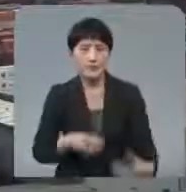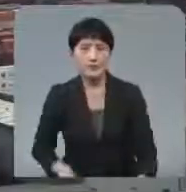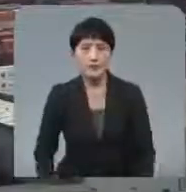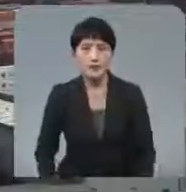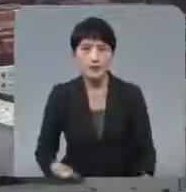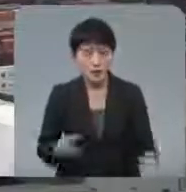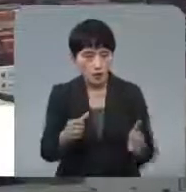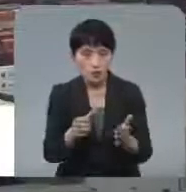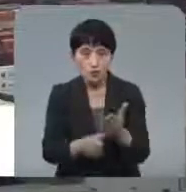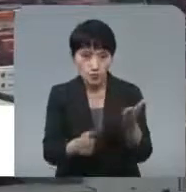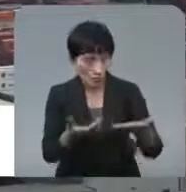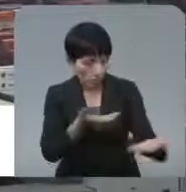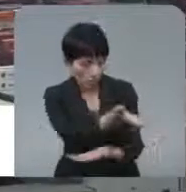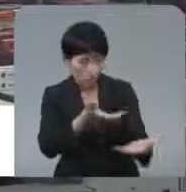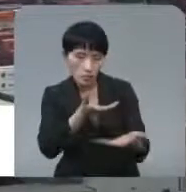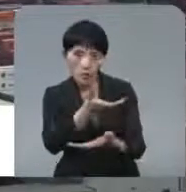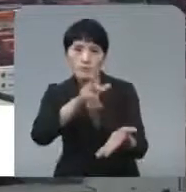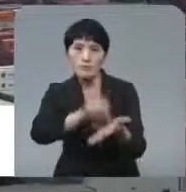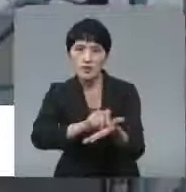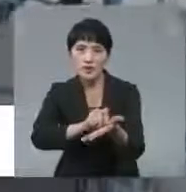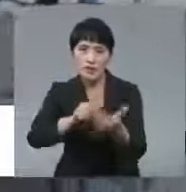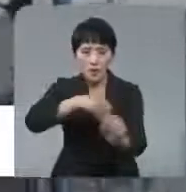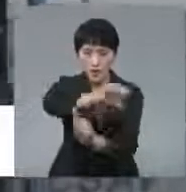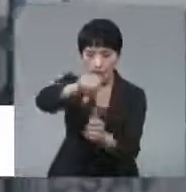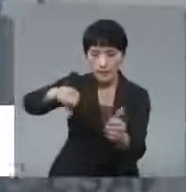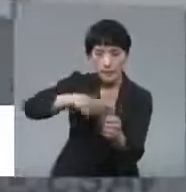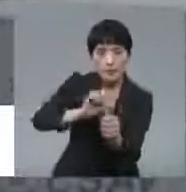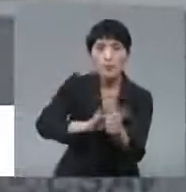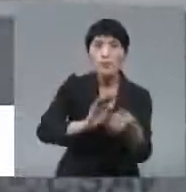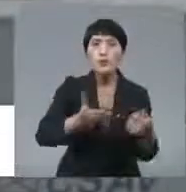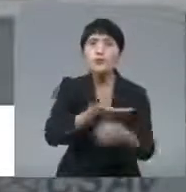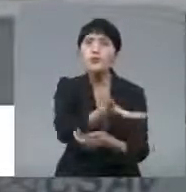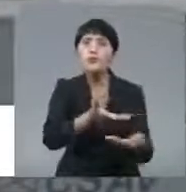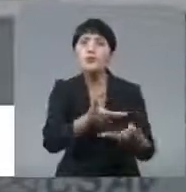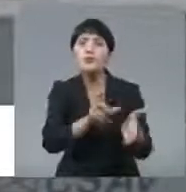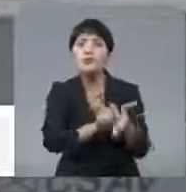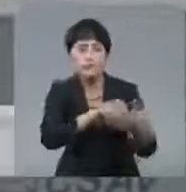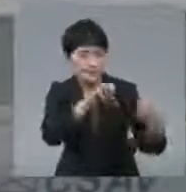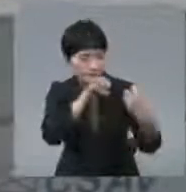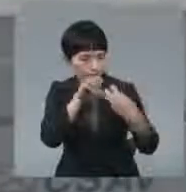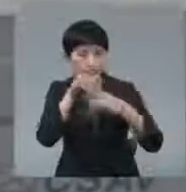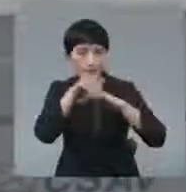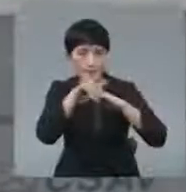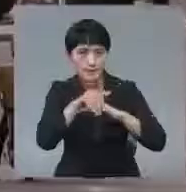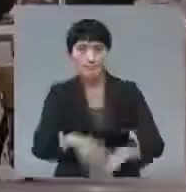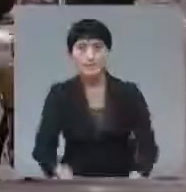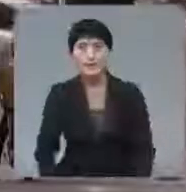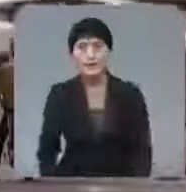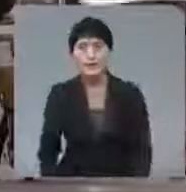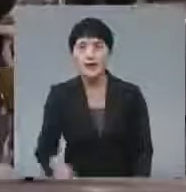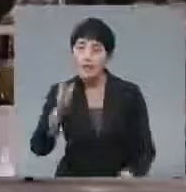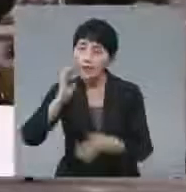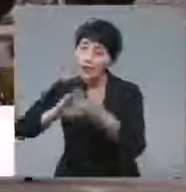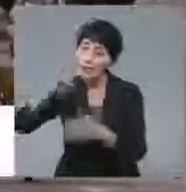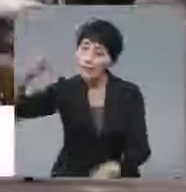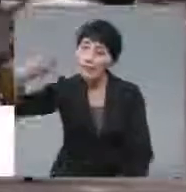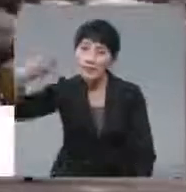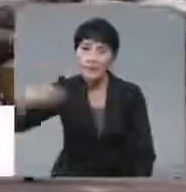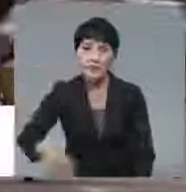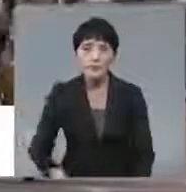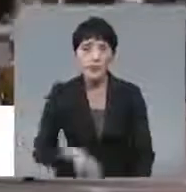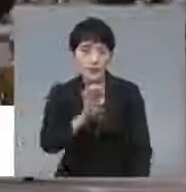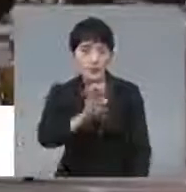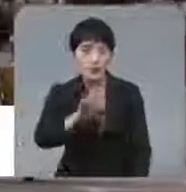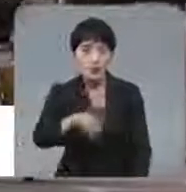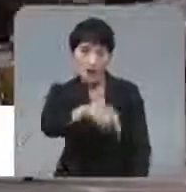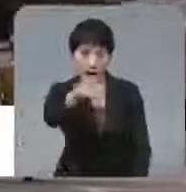与西班牙首相桑切斯举行会谈，预计双方重点讨论增进两国卫生合作、克服新冠疫情的